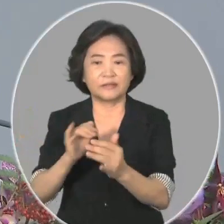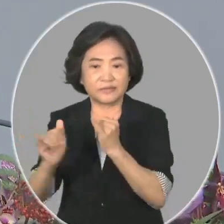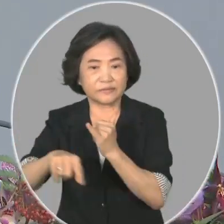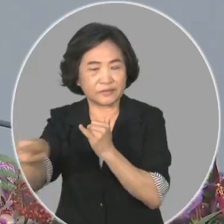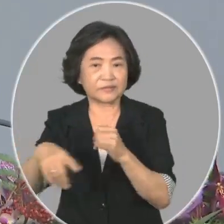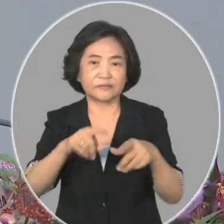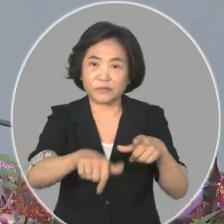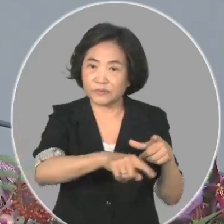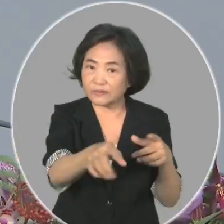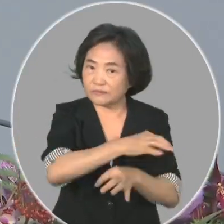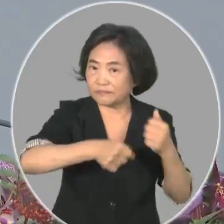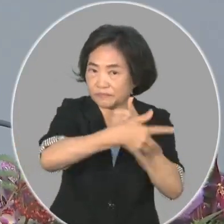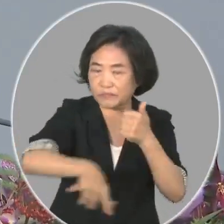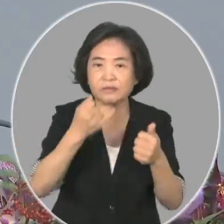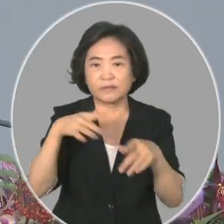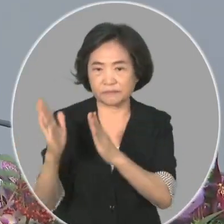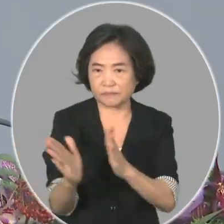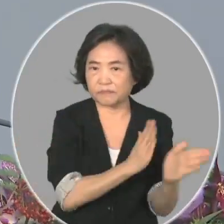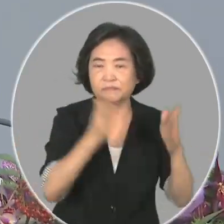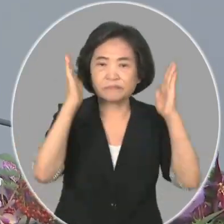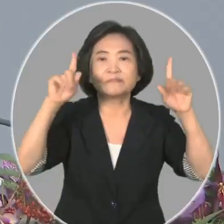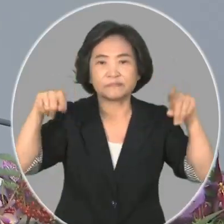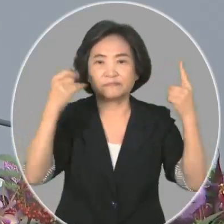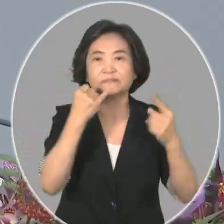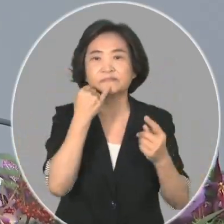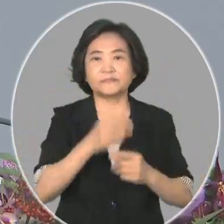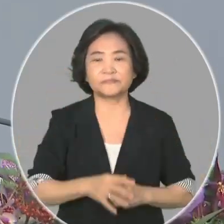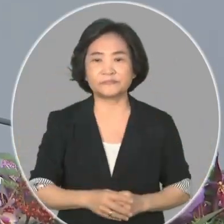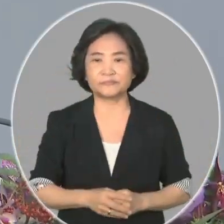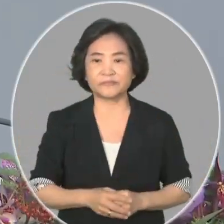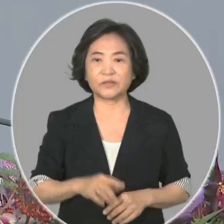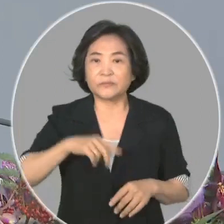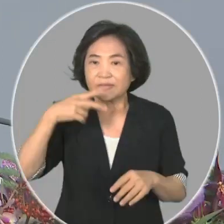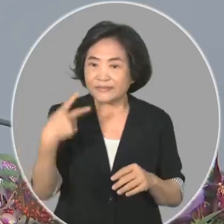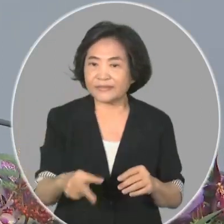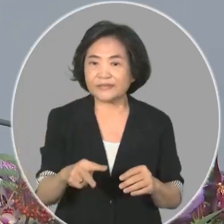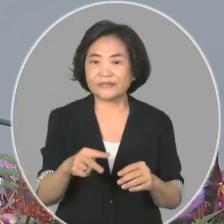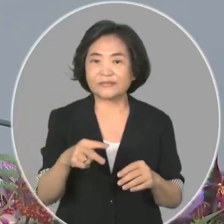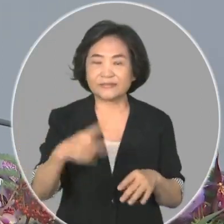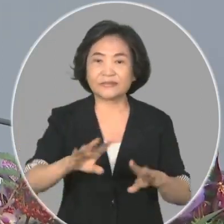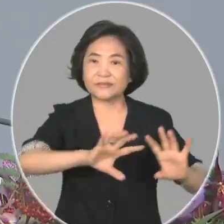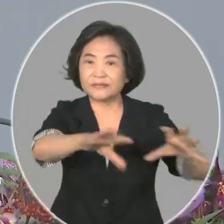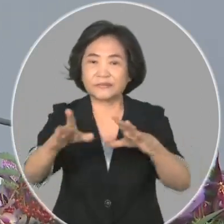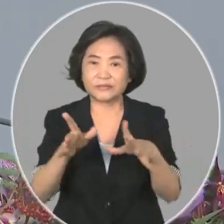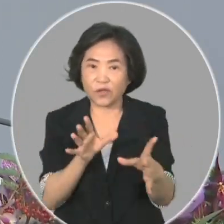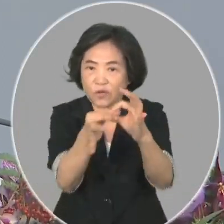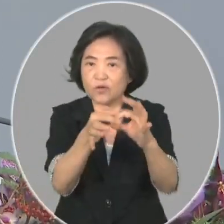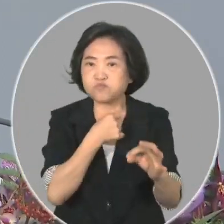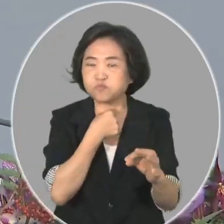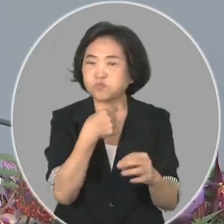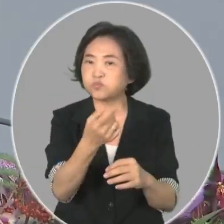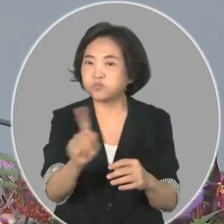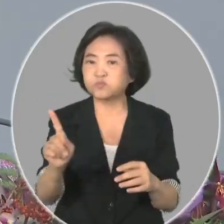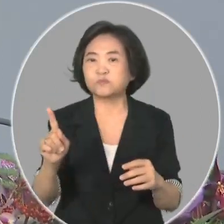业维持正常运作。为了更进一步和国际接轨，我